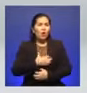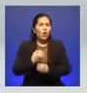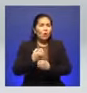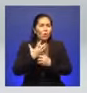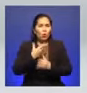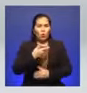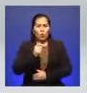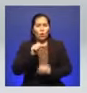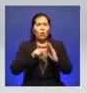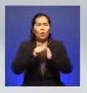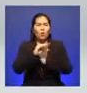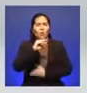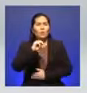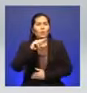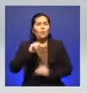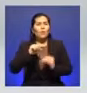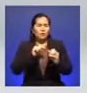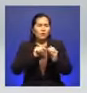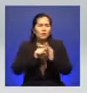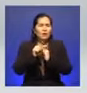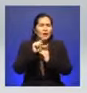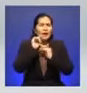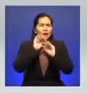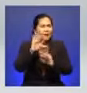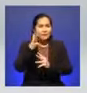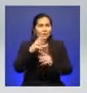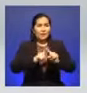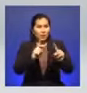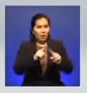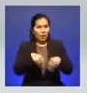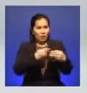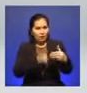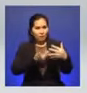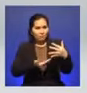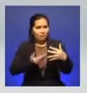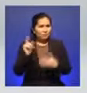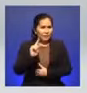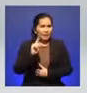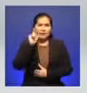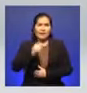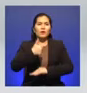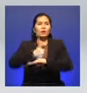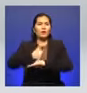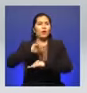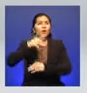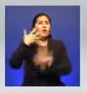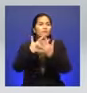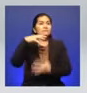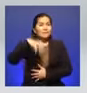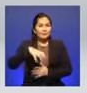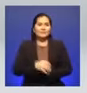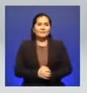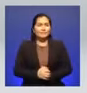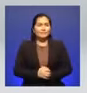แต่จะกว้างขวางแค่ไหนในทุกเรือนจำเนี่ยอันนี้ก็ขึ้นอยู่กับตัวผู้บริหารเรือนจำนะคะแต่ว่ากำแพง